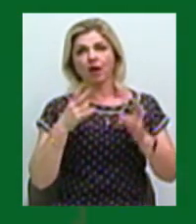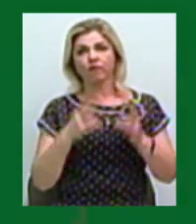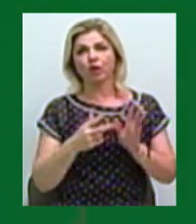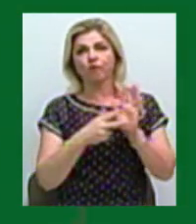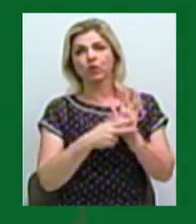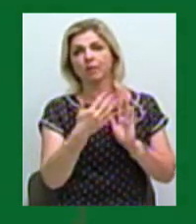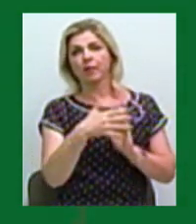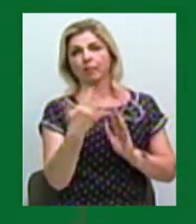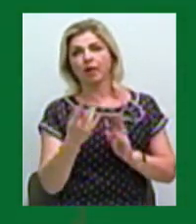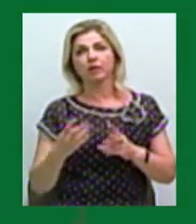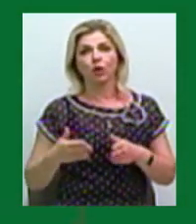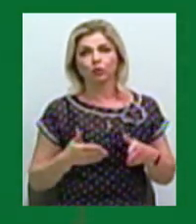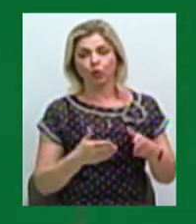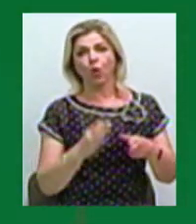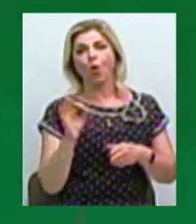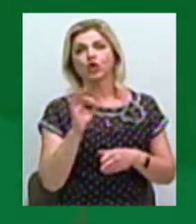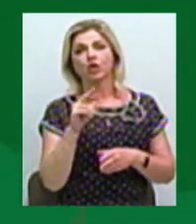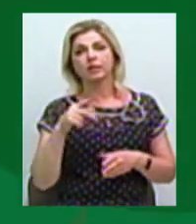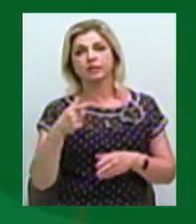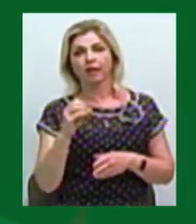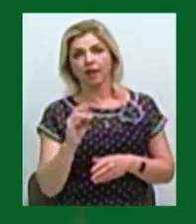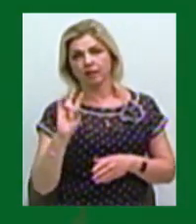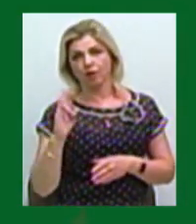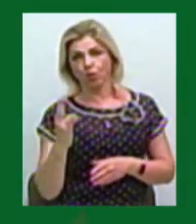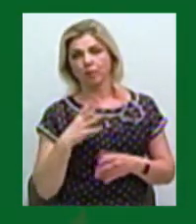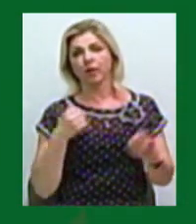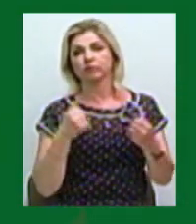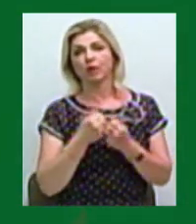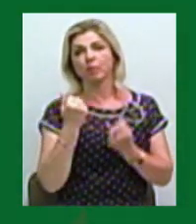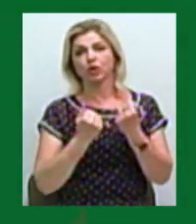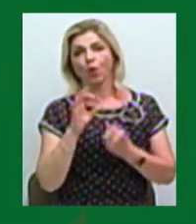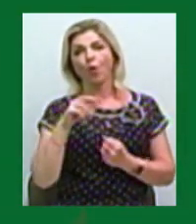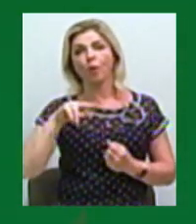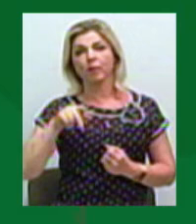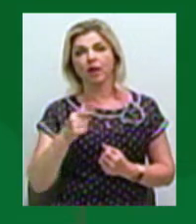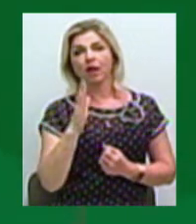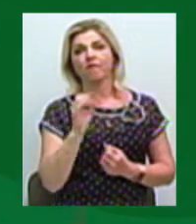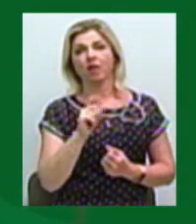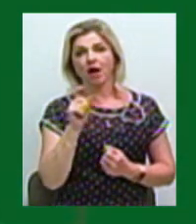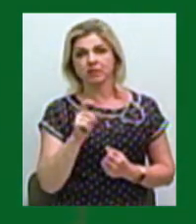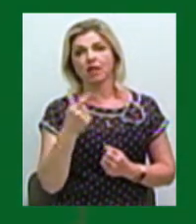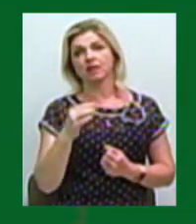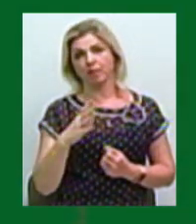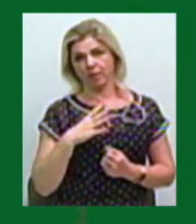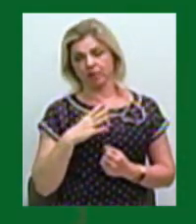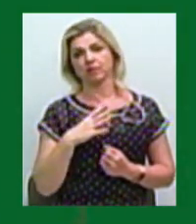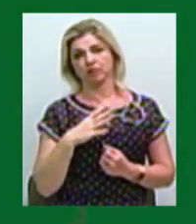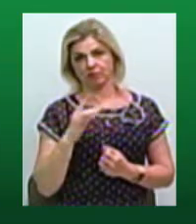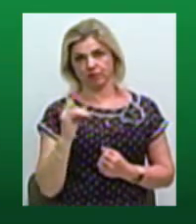8:55 на автодорозі Ольшанське-Миколаїв. Зіткнулися «Опель» та «ВАЗ», за кермом якого перебувала дитина.